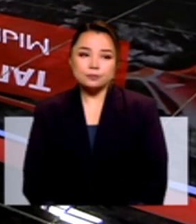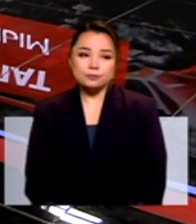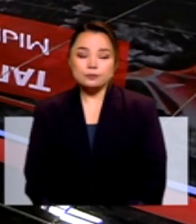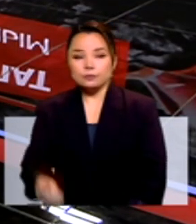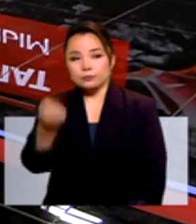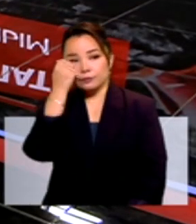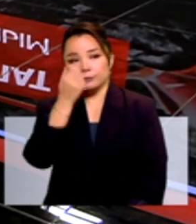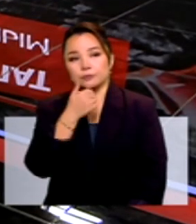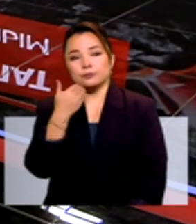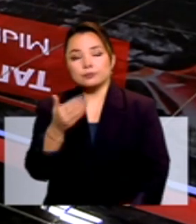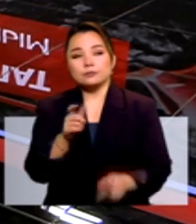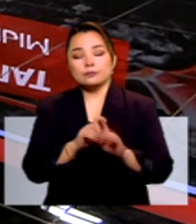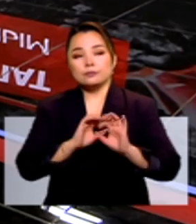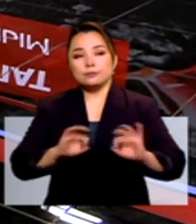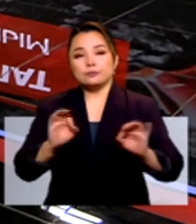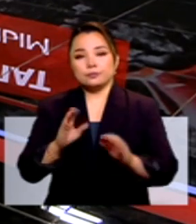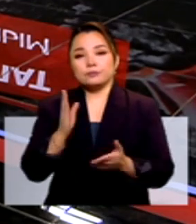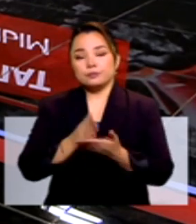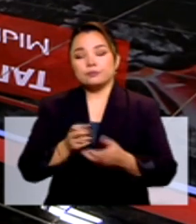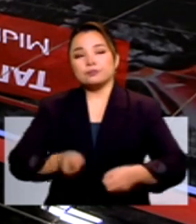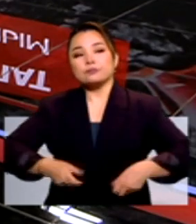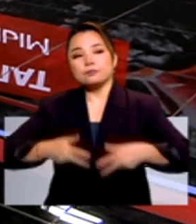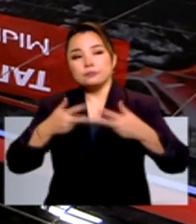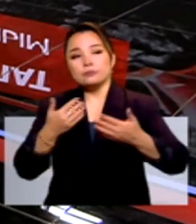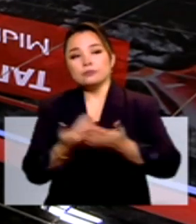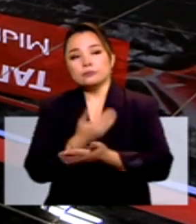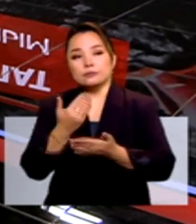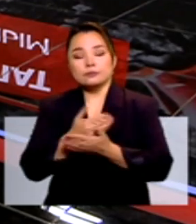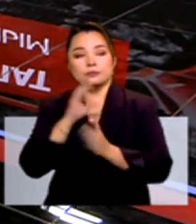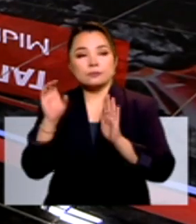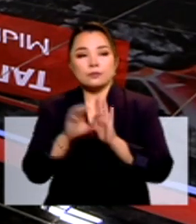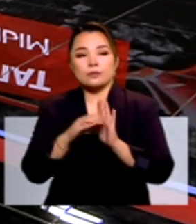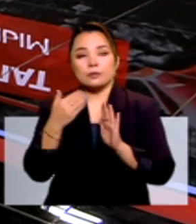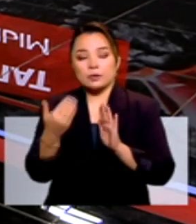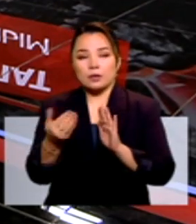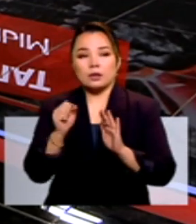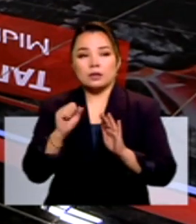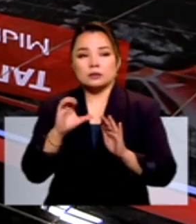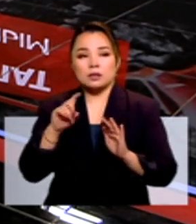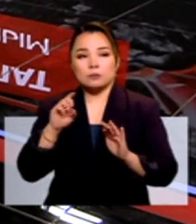Я, Асылбек, рахмет. Ауруханадан қосылып науқастардың жағдайын баян еткен әріптесім Асылбек Данияр.